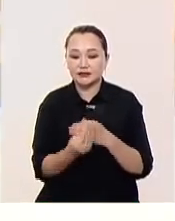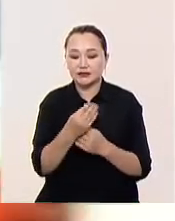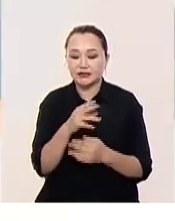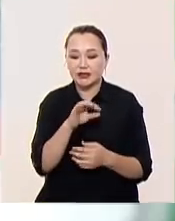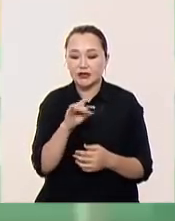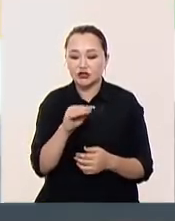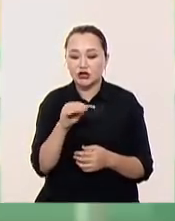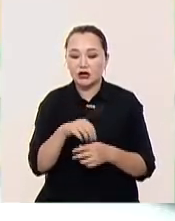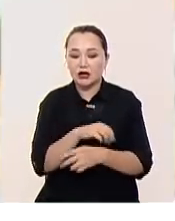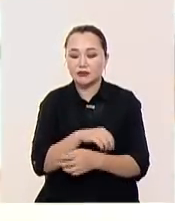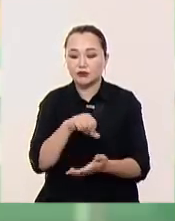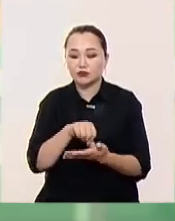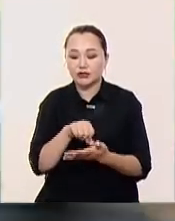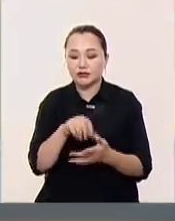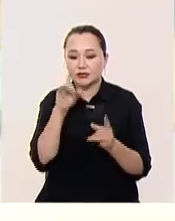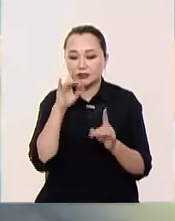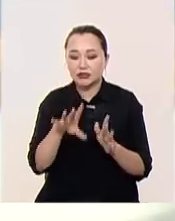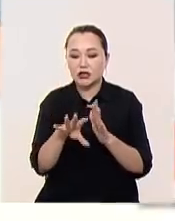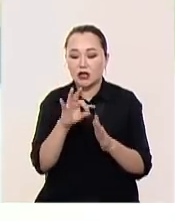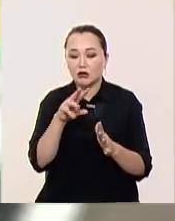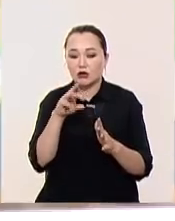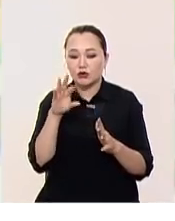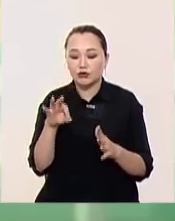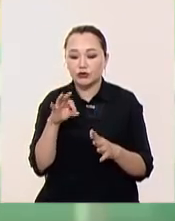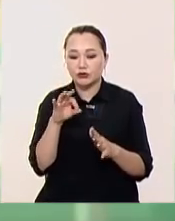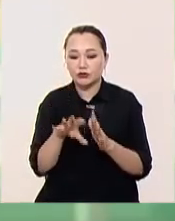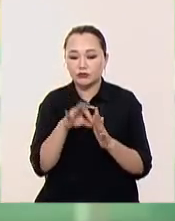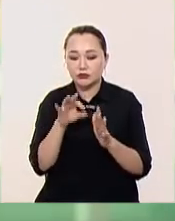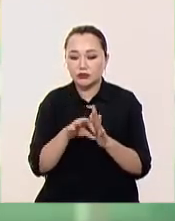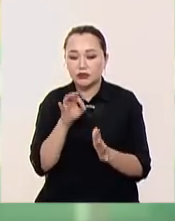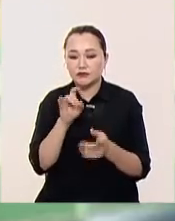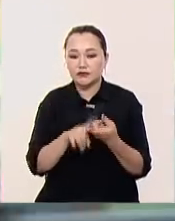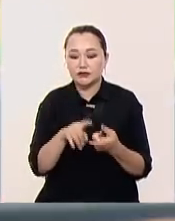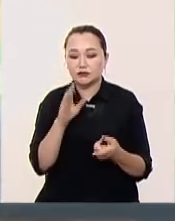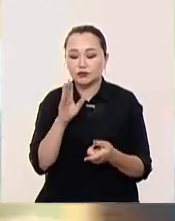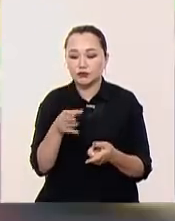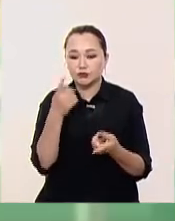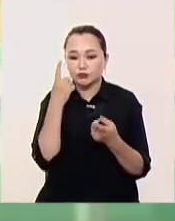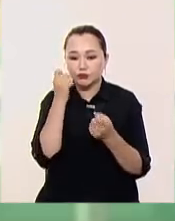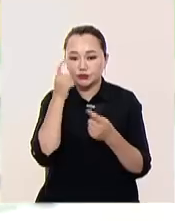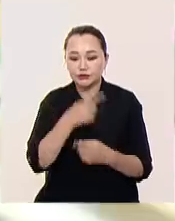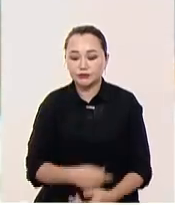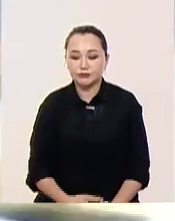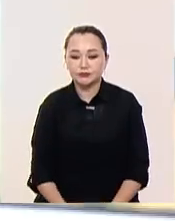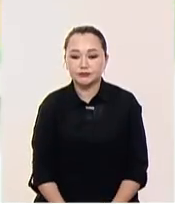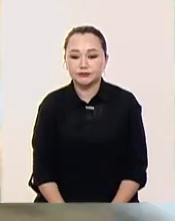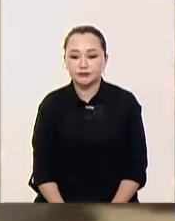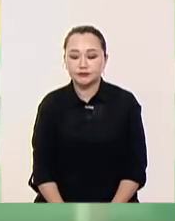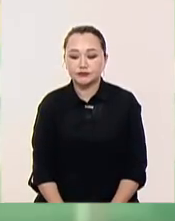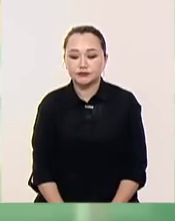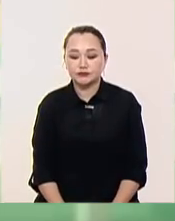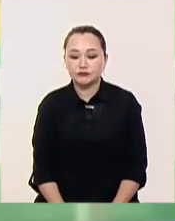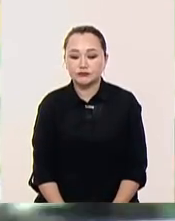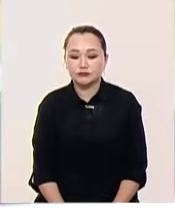тиражық комиссияның қатысуымен кездейсоқ сандарды шығару әдісімен анықталады. Азамат Қабетов, Владислав Шишко, Информ